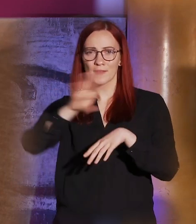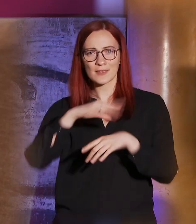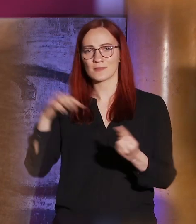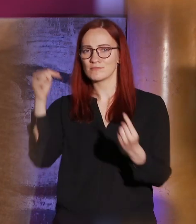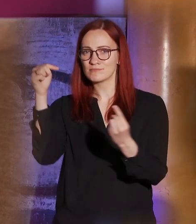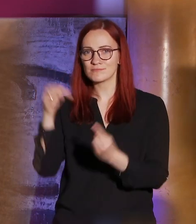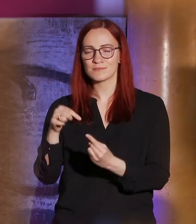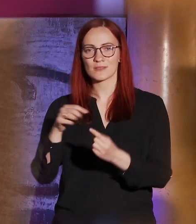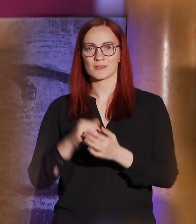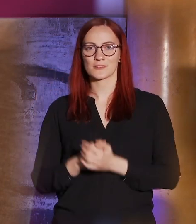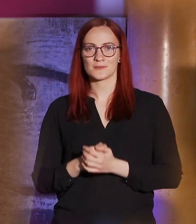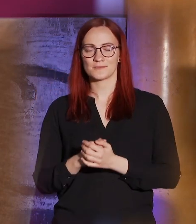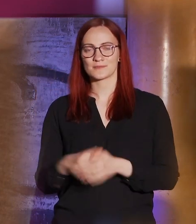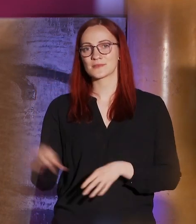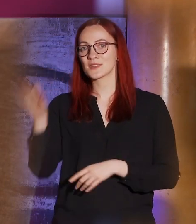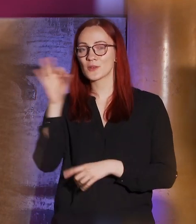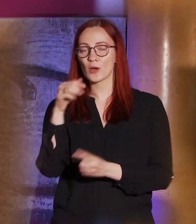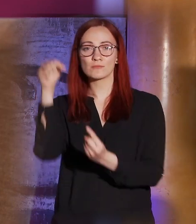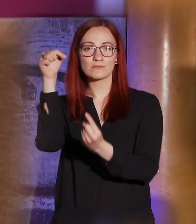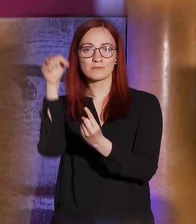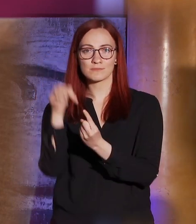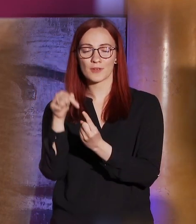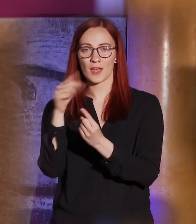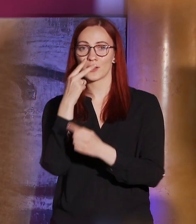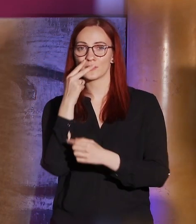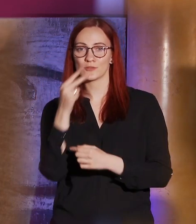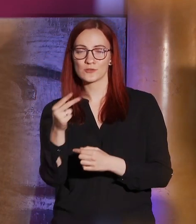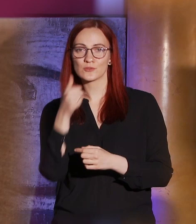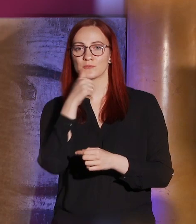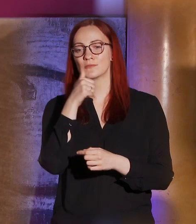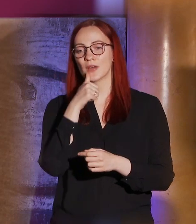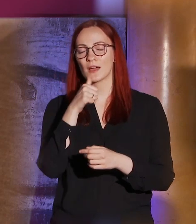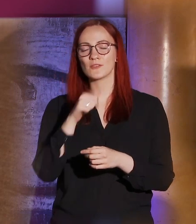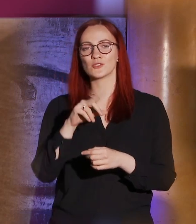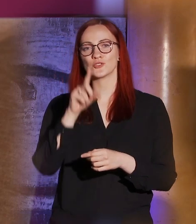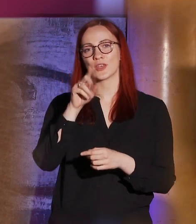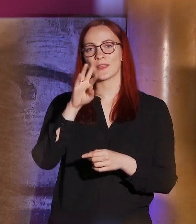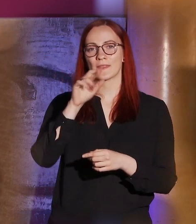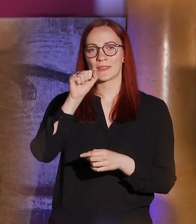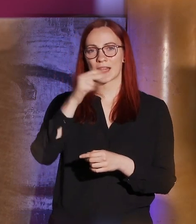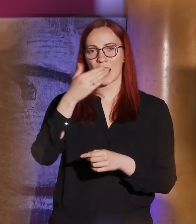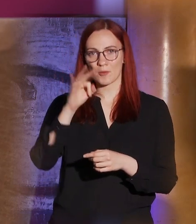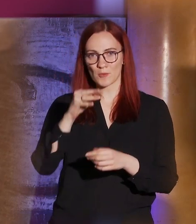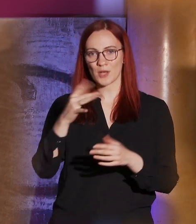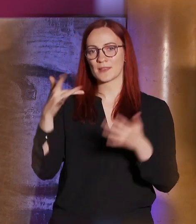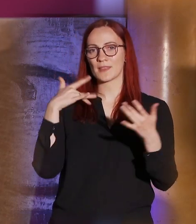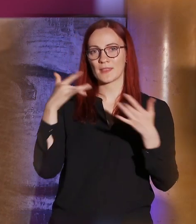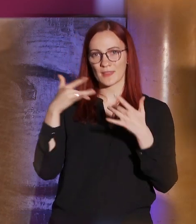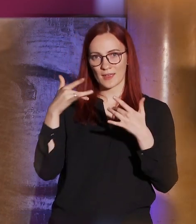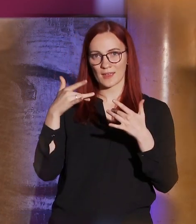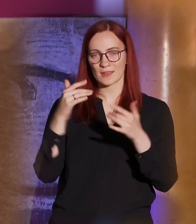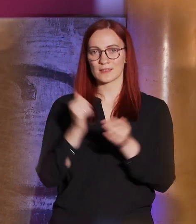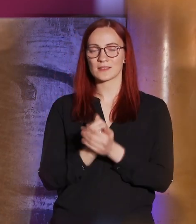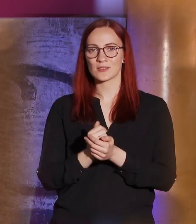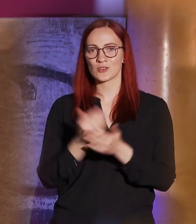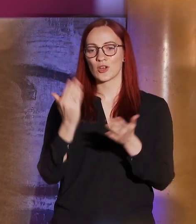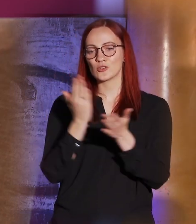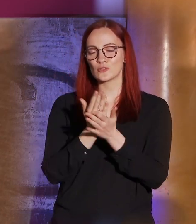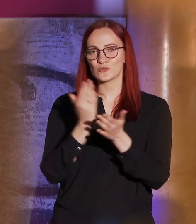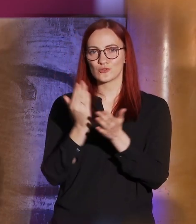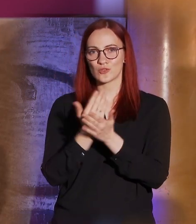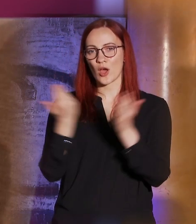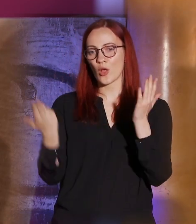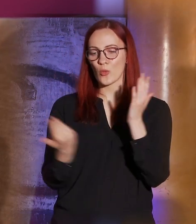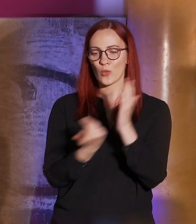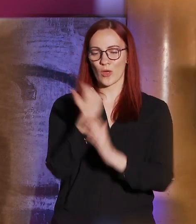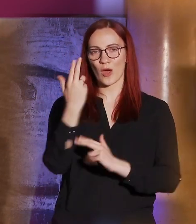Pritaikymas irgi, aš žiūriu dabar, vat, tarkim, nu ten dramos teatras, aišku, vat, kur statosi naujai pastatai, tai